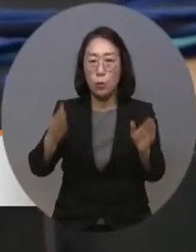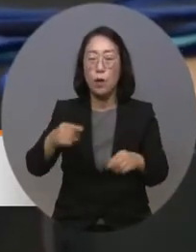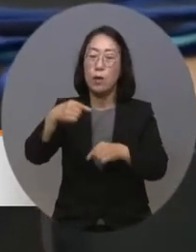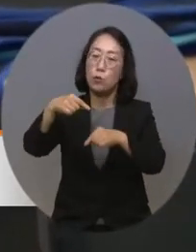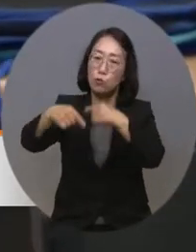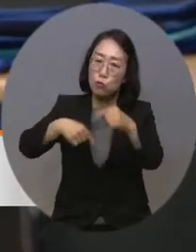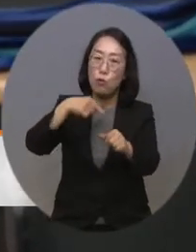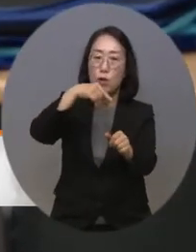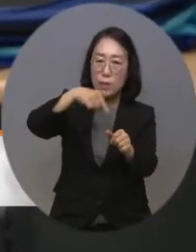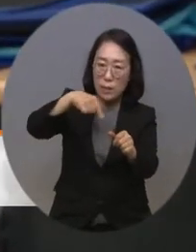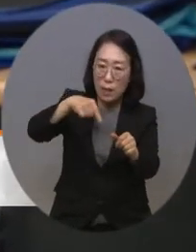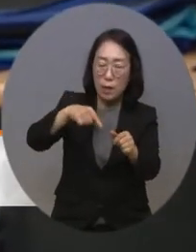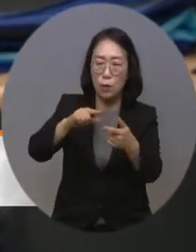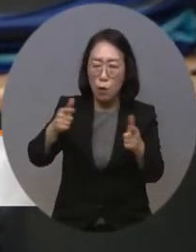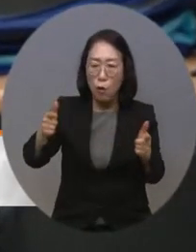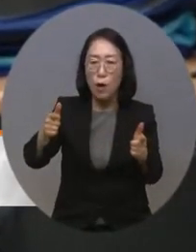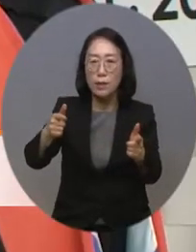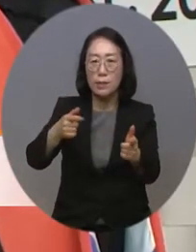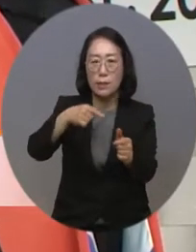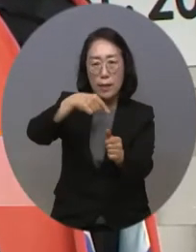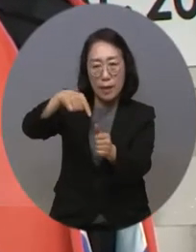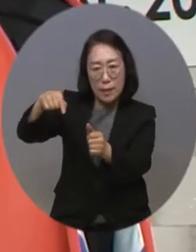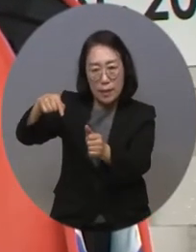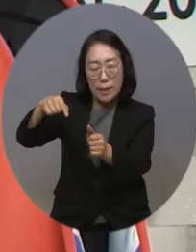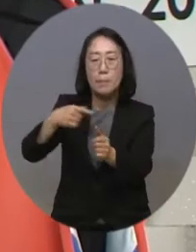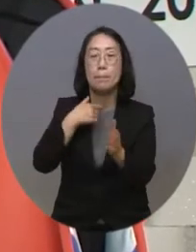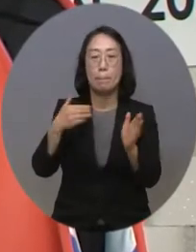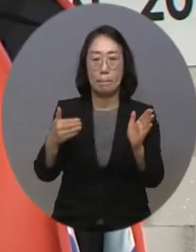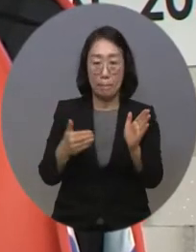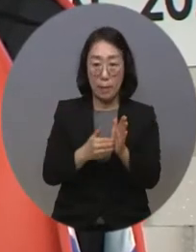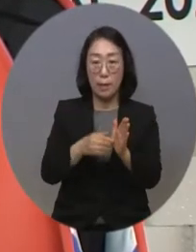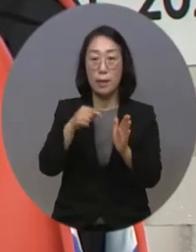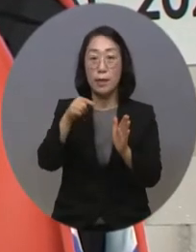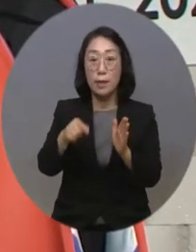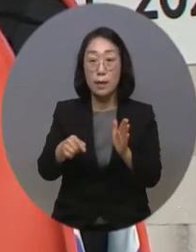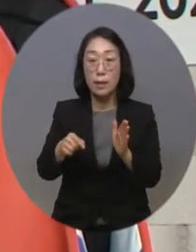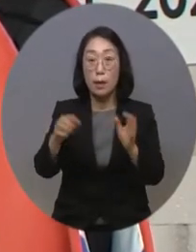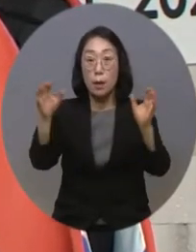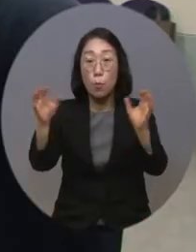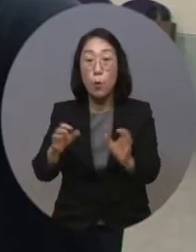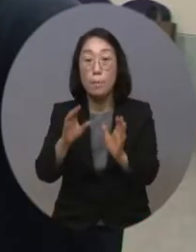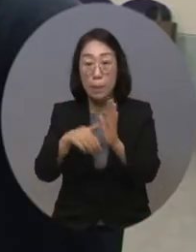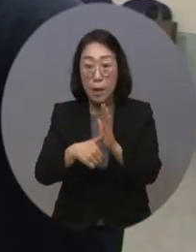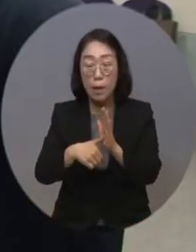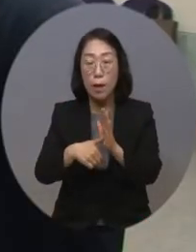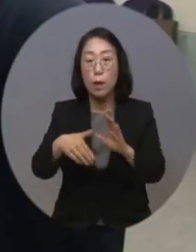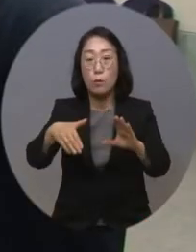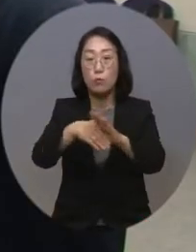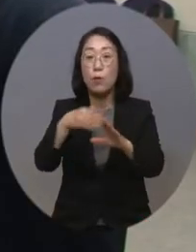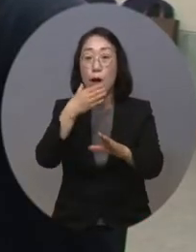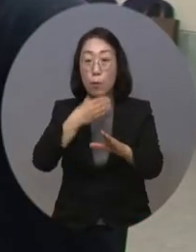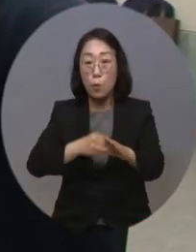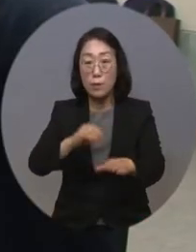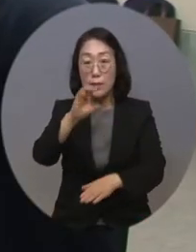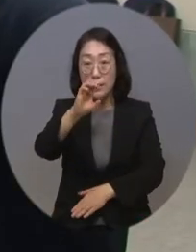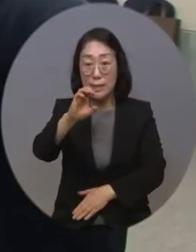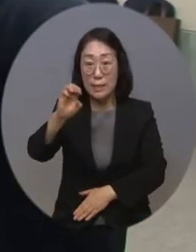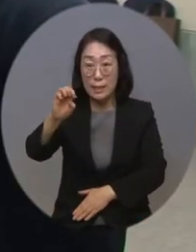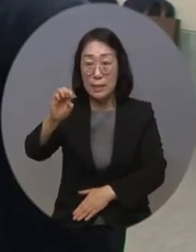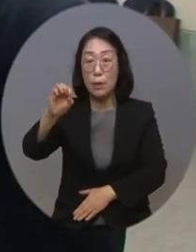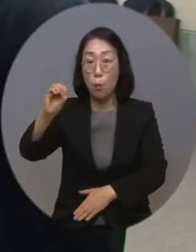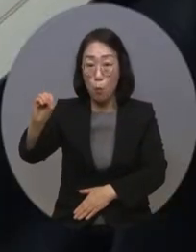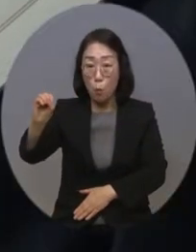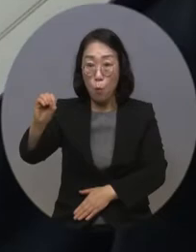등 여러 강의들을 정기적으로 수강해 왔습니다. 본 행사에서는 문화복지 CEO 과정 수강생들이 참석한